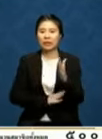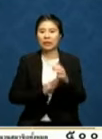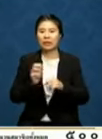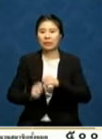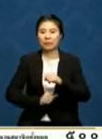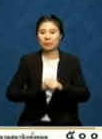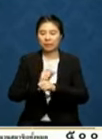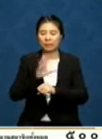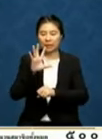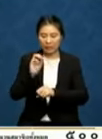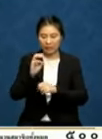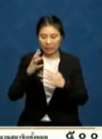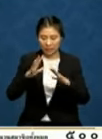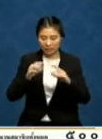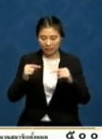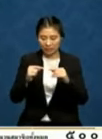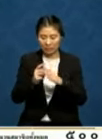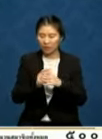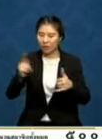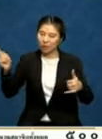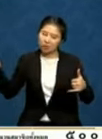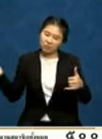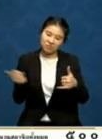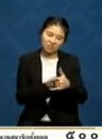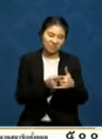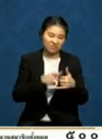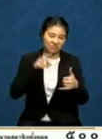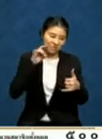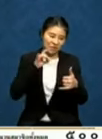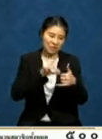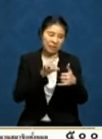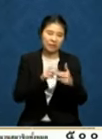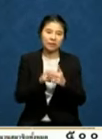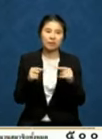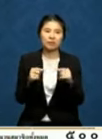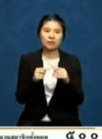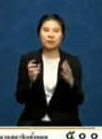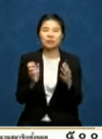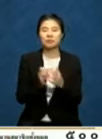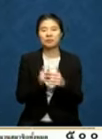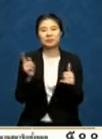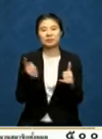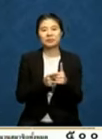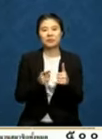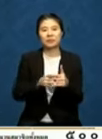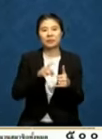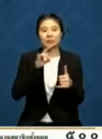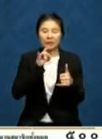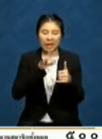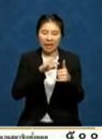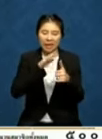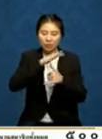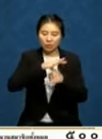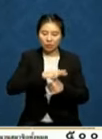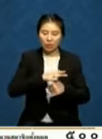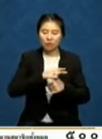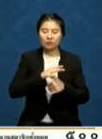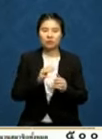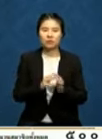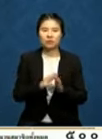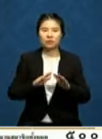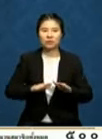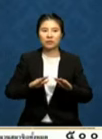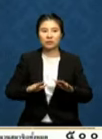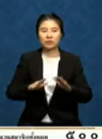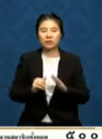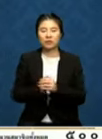านและยังพบว่าการลงโทษนั้นหลายกรณีกลับกลายเป็นการกระทำที่มีลักษณะทารุณกรรมหรือทำร้